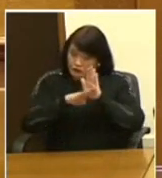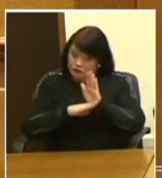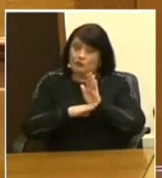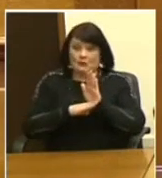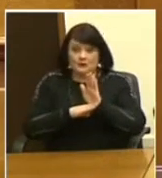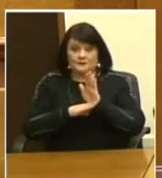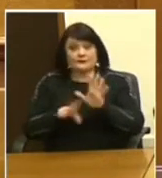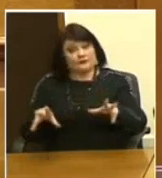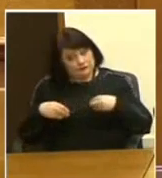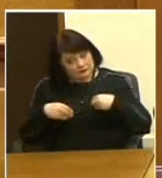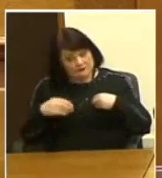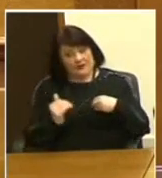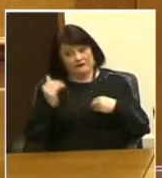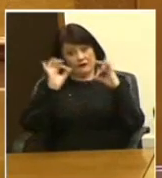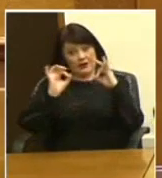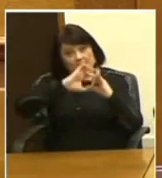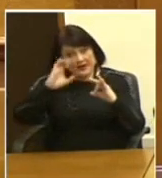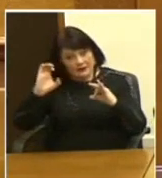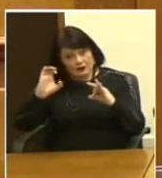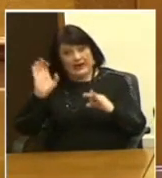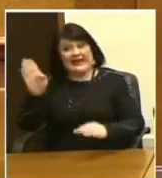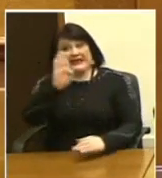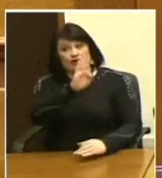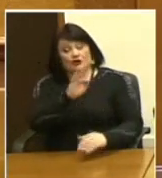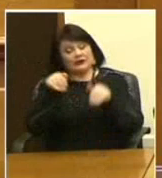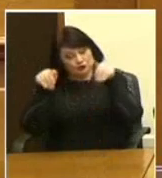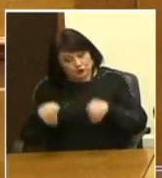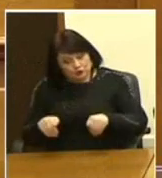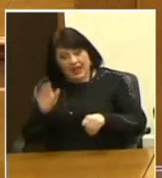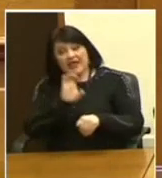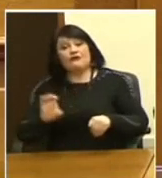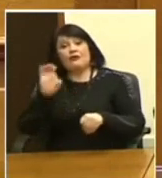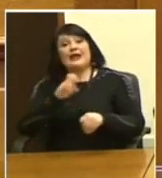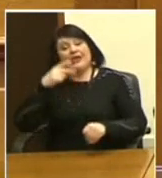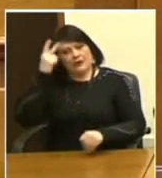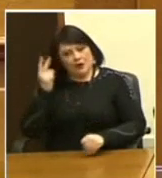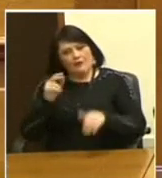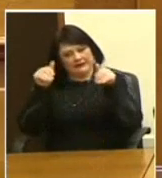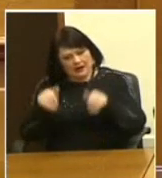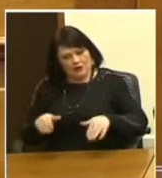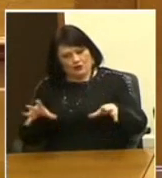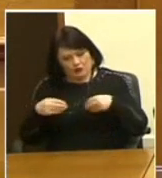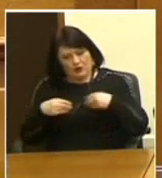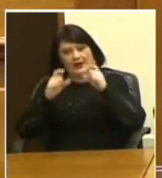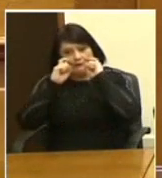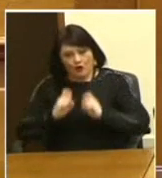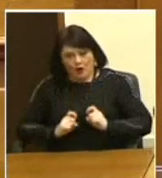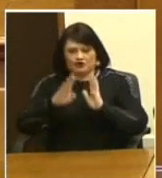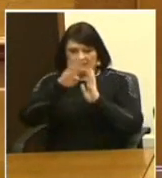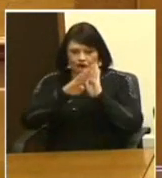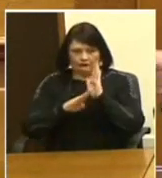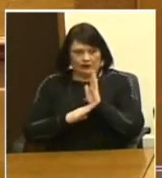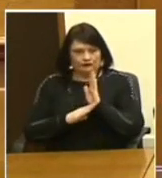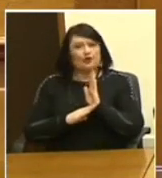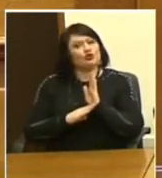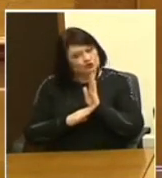με συμμόρφωση και της Βόρειας Μακεδονίας και άλλων γειτόνων μας, στο ευρωπαϊκό κεκτημένο και στις υποχρεώσεις τους, οι οποίες απορρέουν